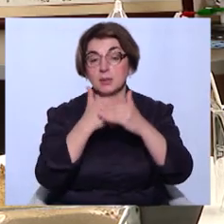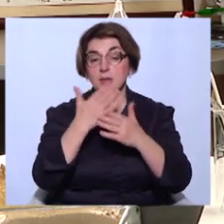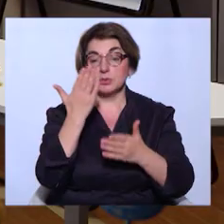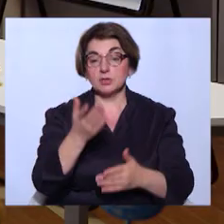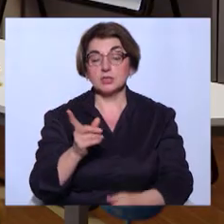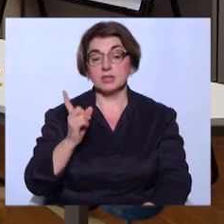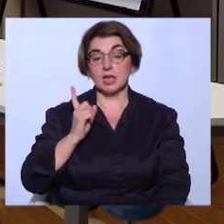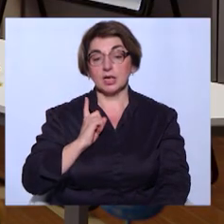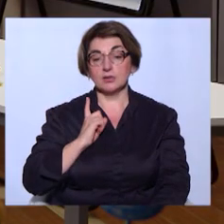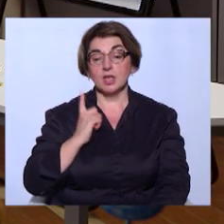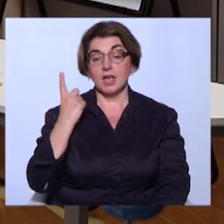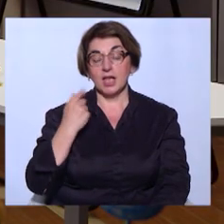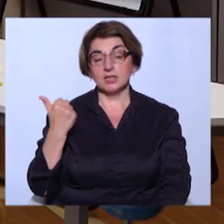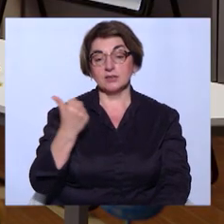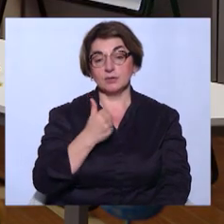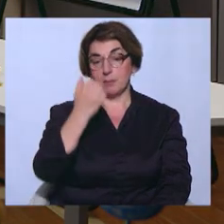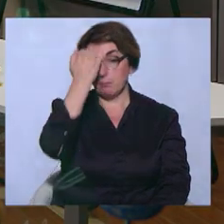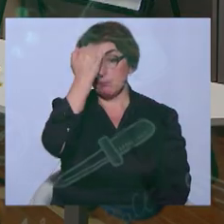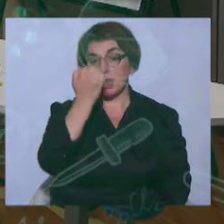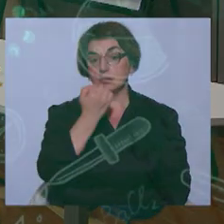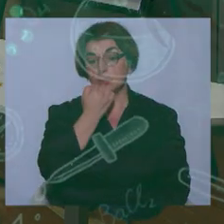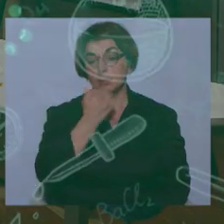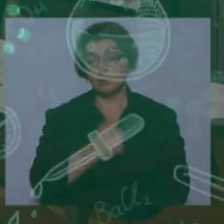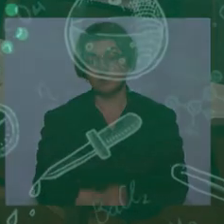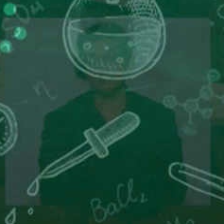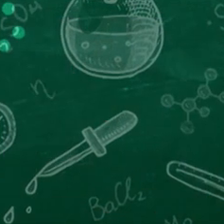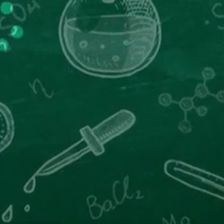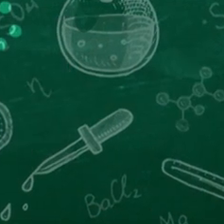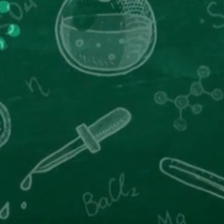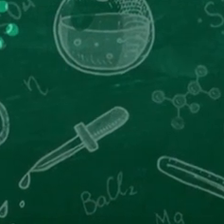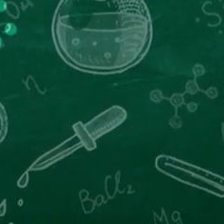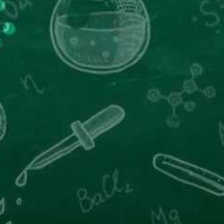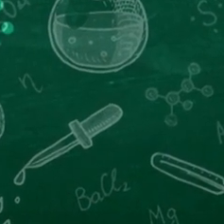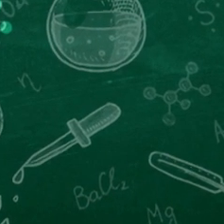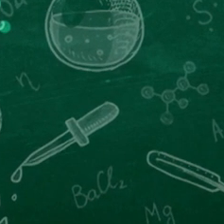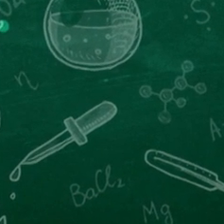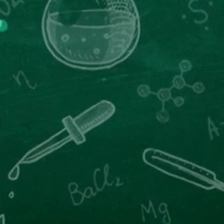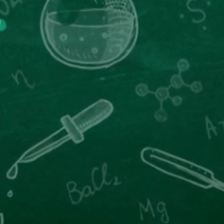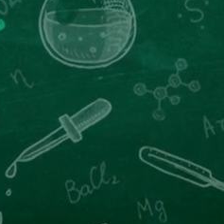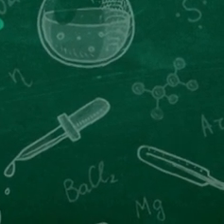დაგელოდები ერთ კვირაში. მადლობა.